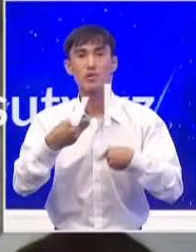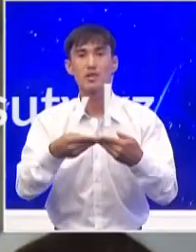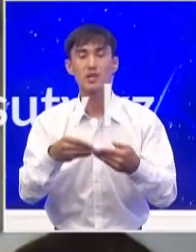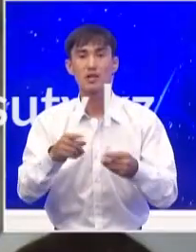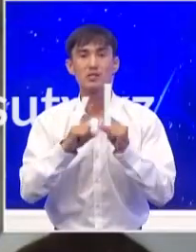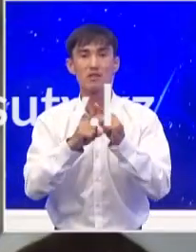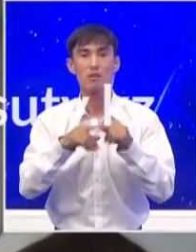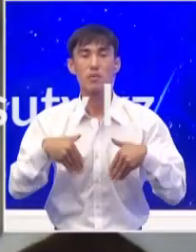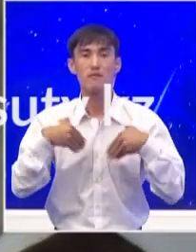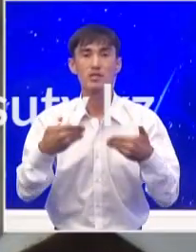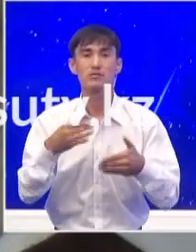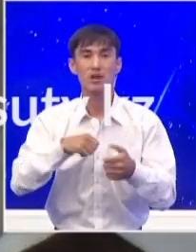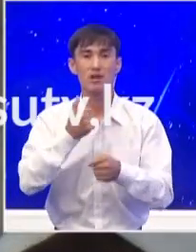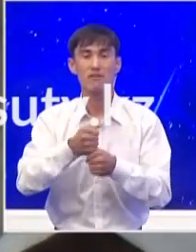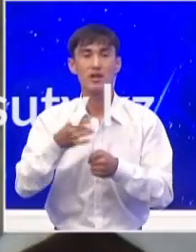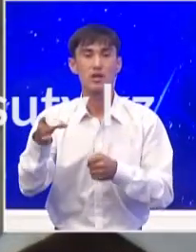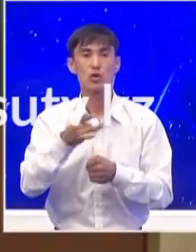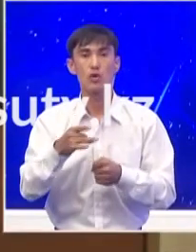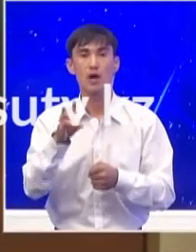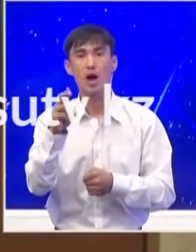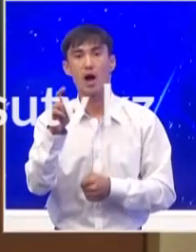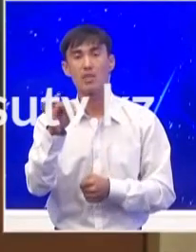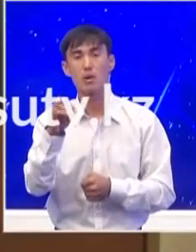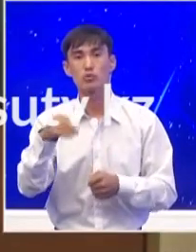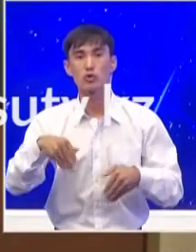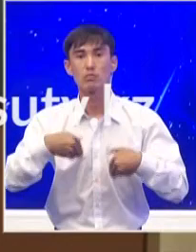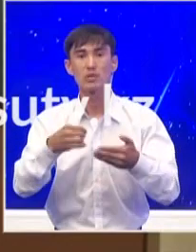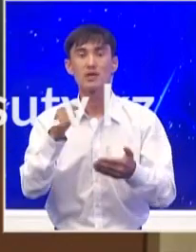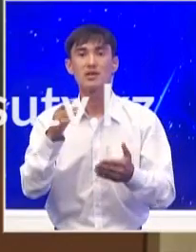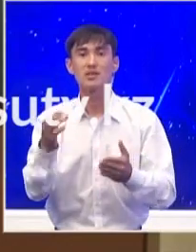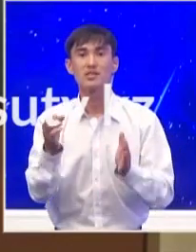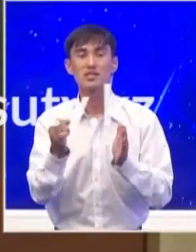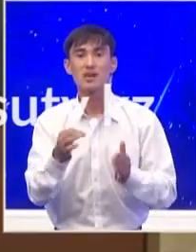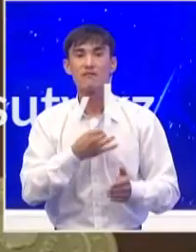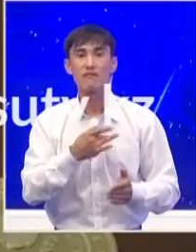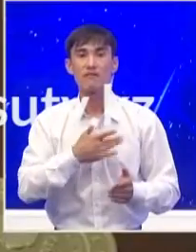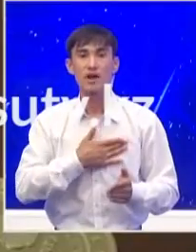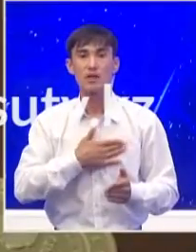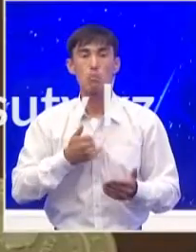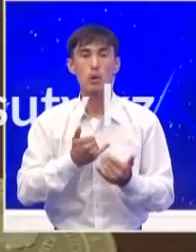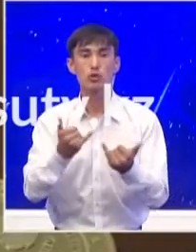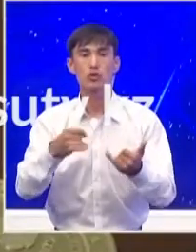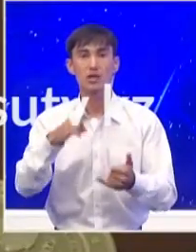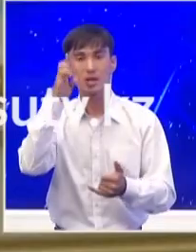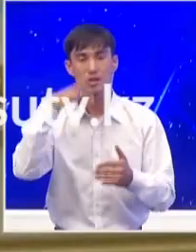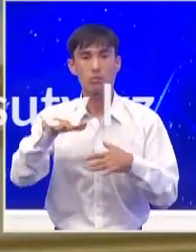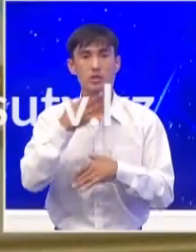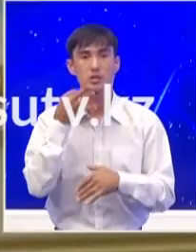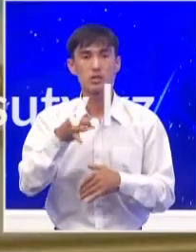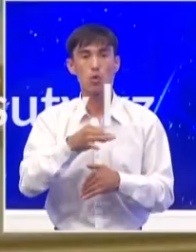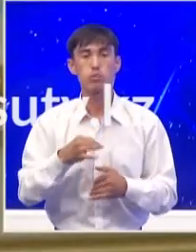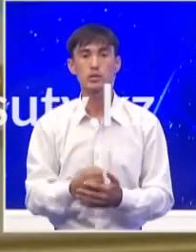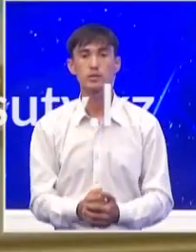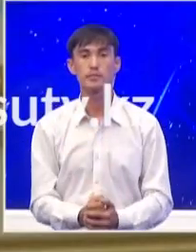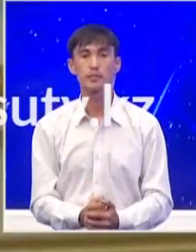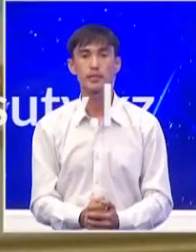приветствия главы региона кроме того хан ему bio головы и было присвоено звание почетный гражданин алматинской области вам нужен